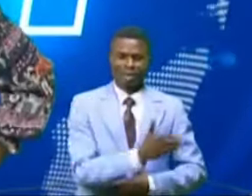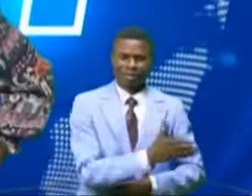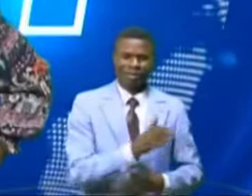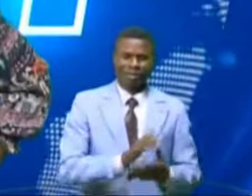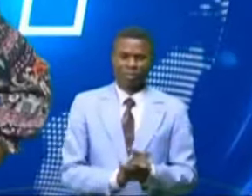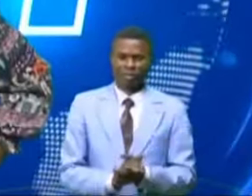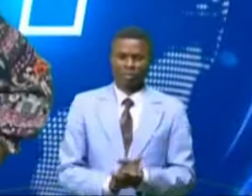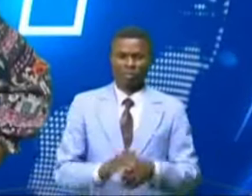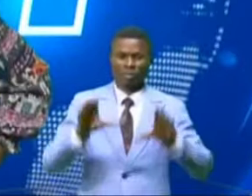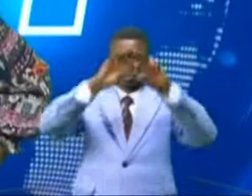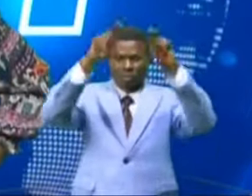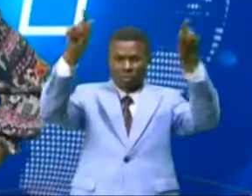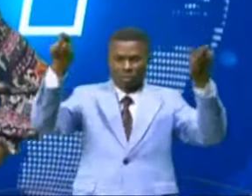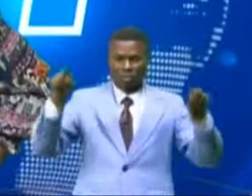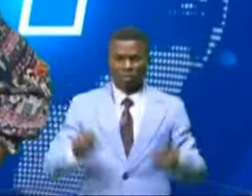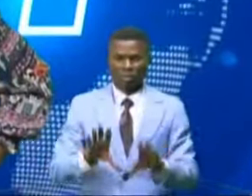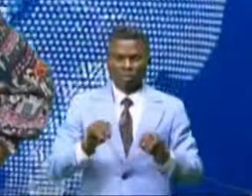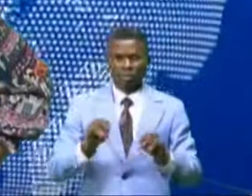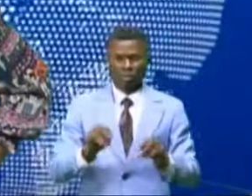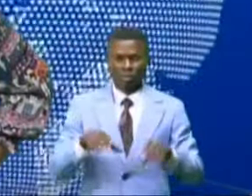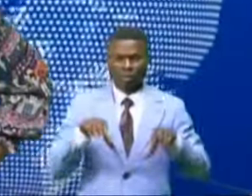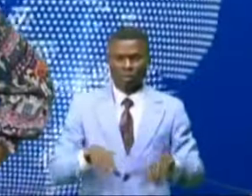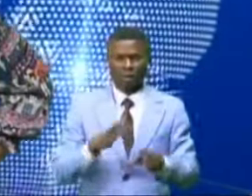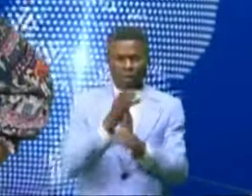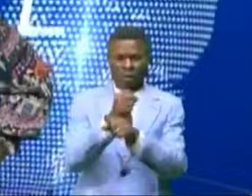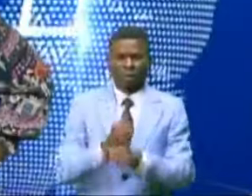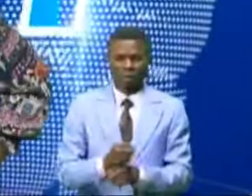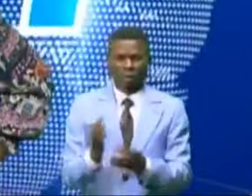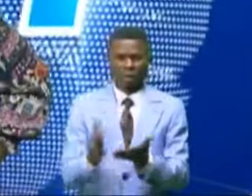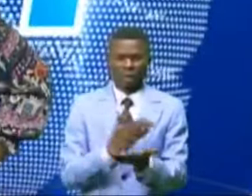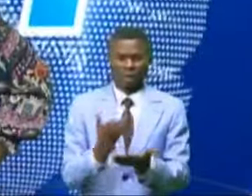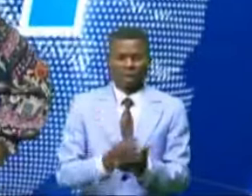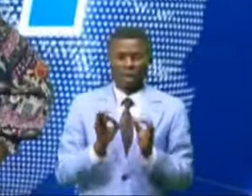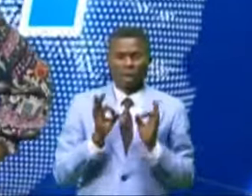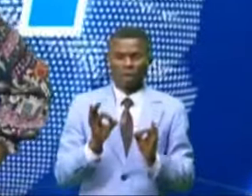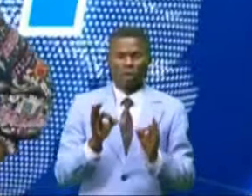La bibliothèque de la RDC vient d'être enrichie d'un nouvel ouvrage